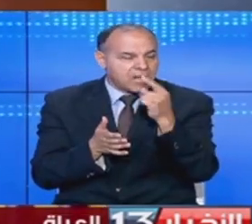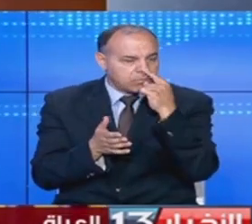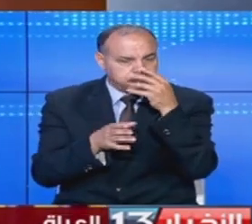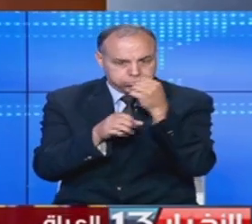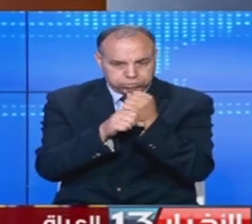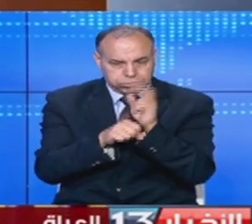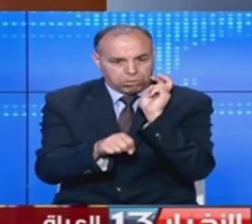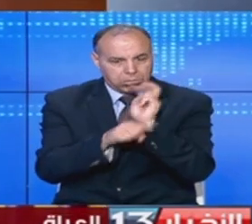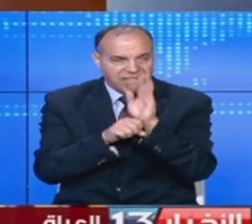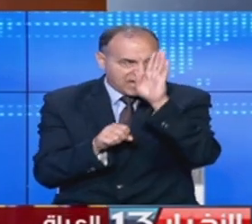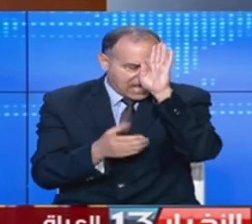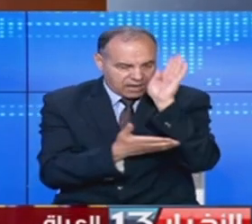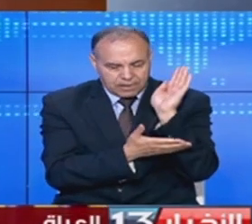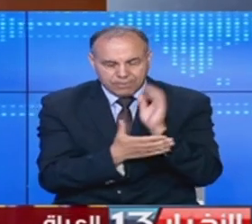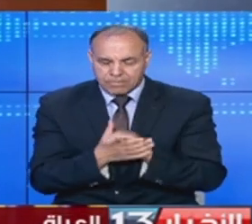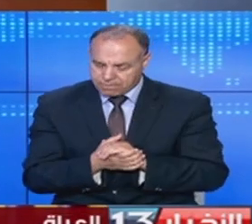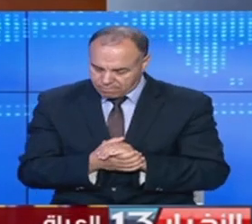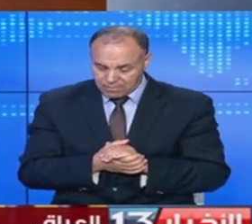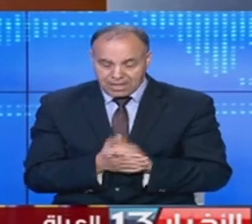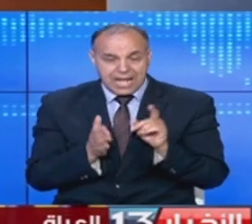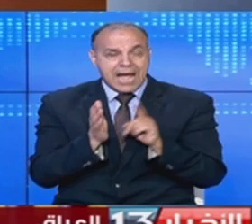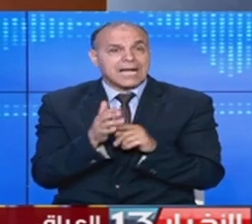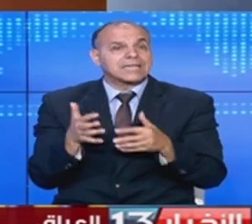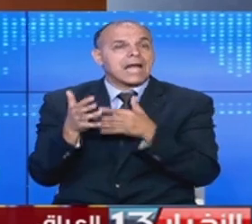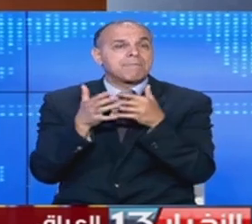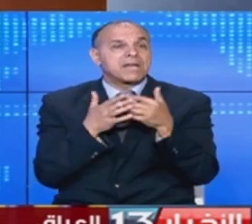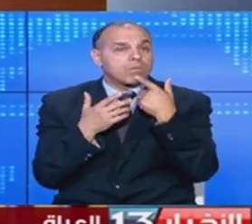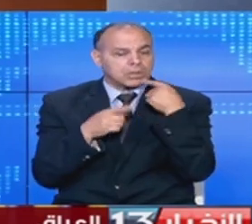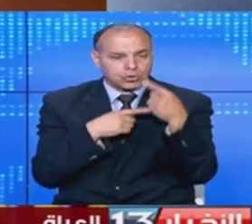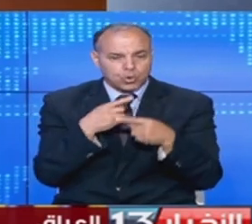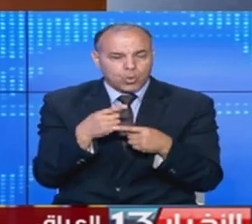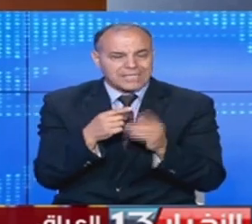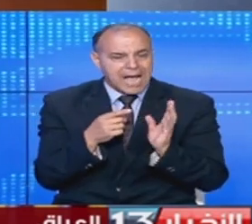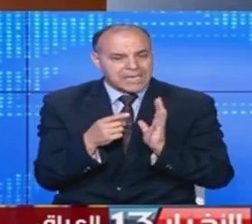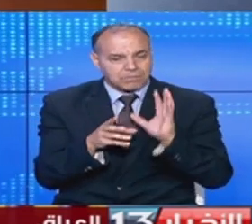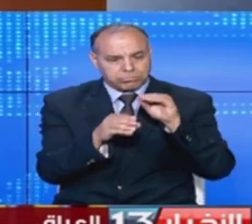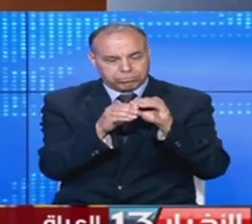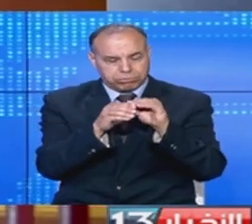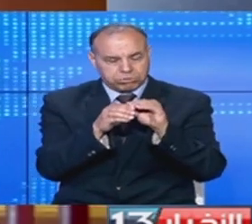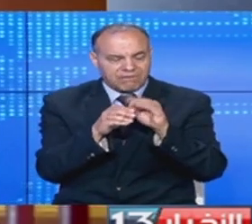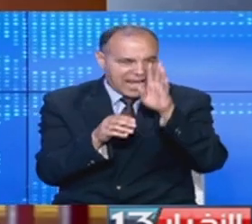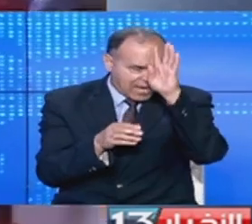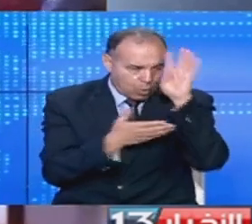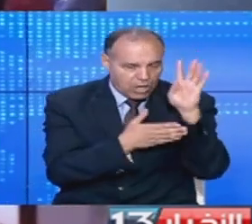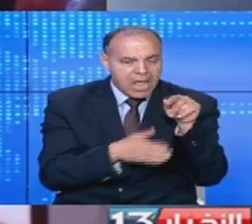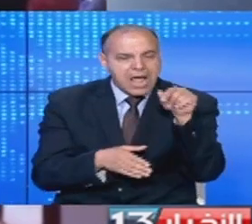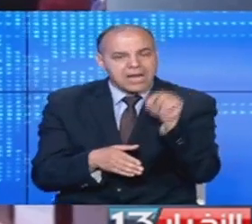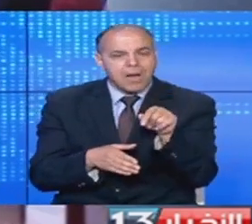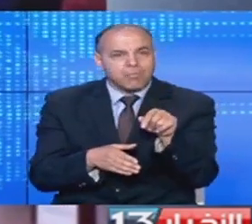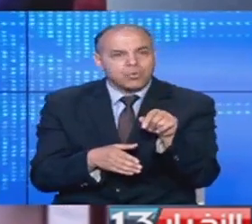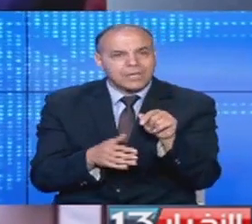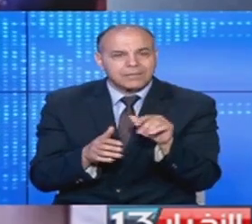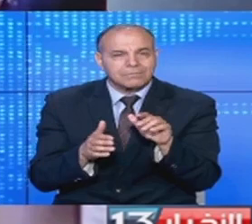ستقبل بقائهم في العراق. من جهتها أكدت واشنطن أنها ستواصل خفض قواتها في العراق مشددة على أنها لا